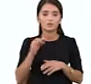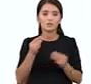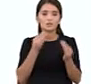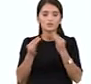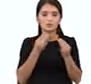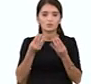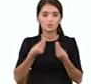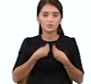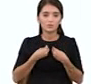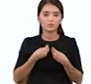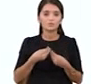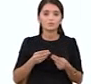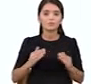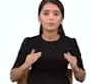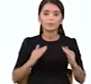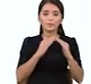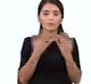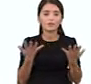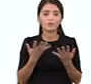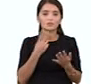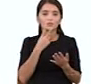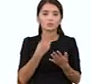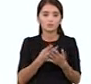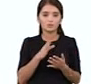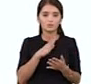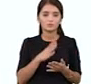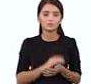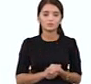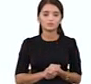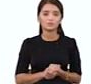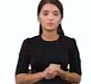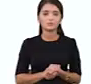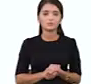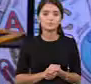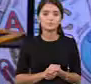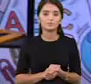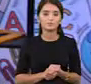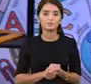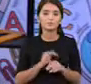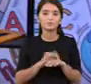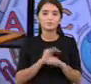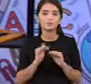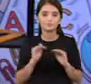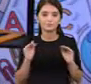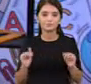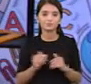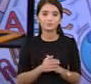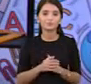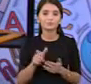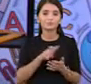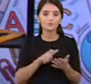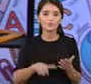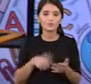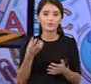haqida so'zlab beringchi. Qat ko'targan qanday binolarni ko'rayapsiz? Barakalla